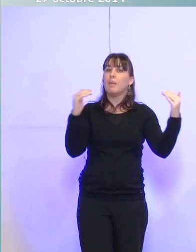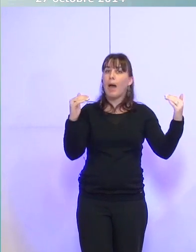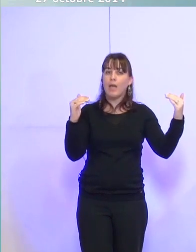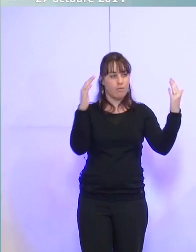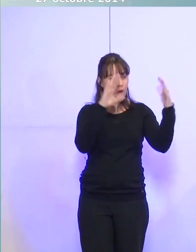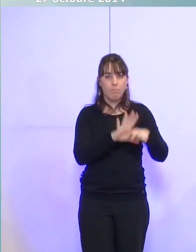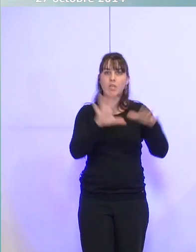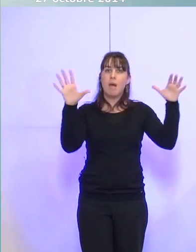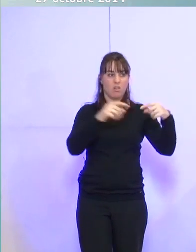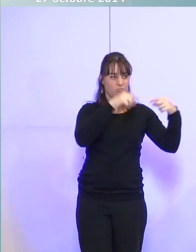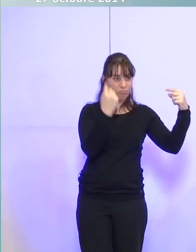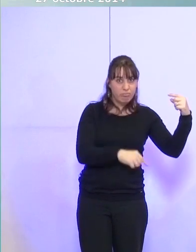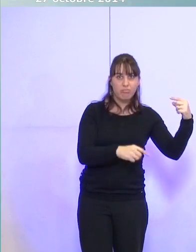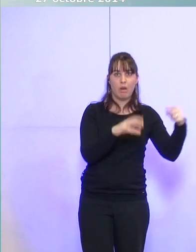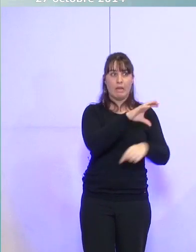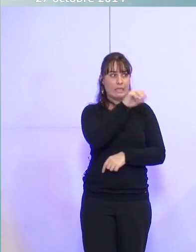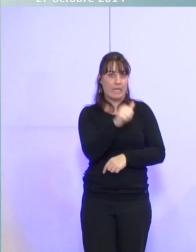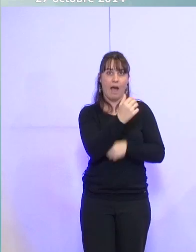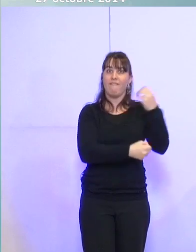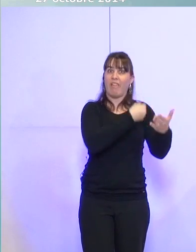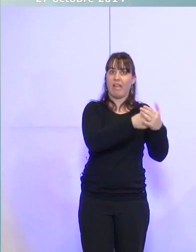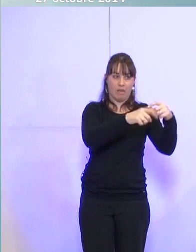en perte sèche, en perte de résultats à la fin de l'année,